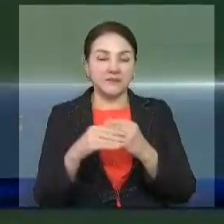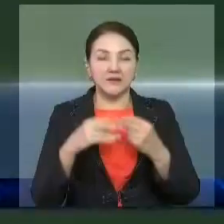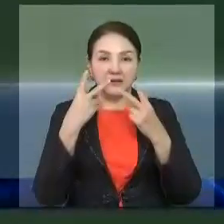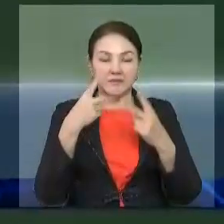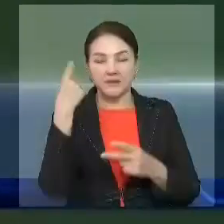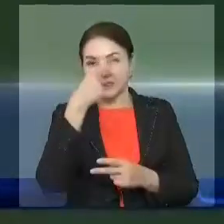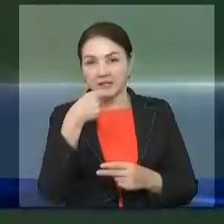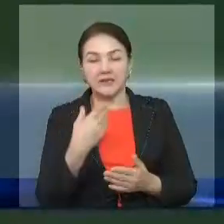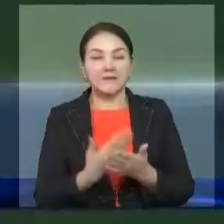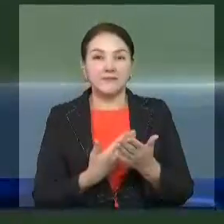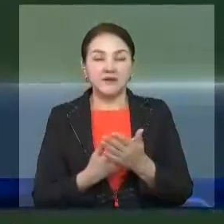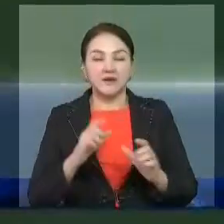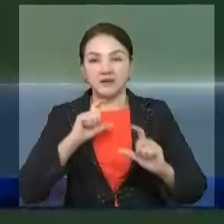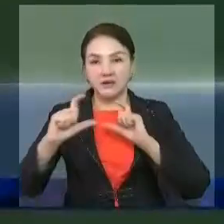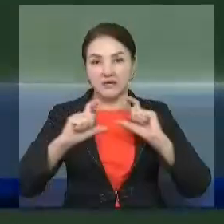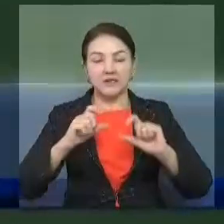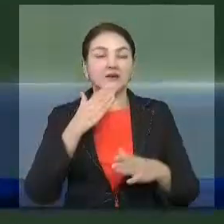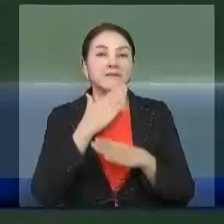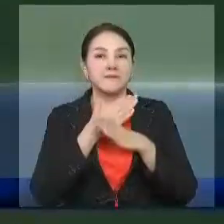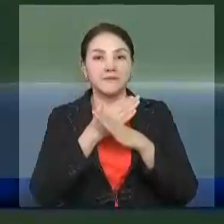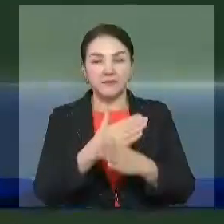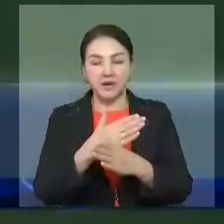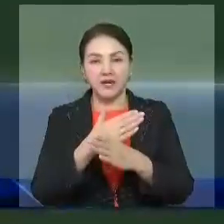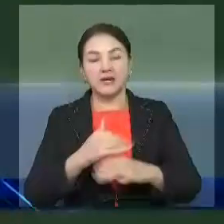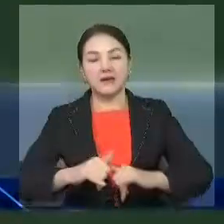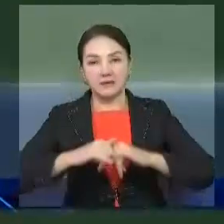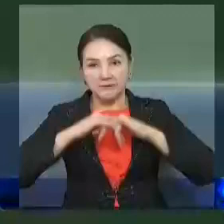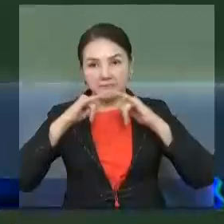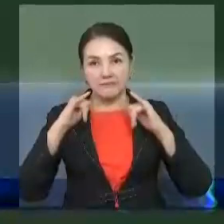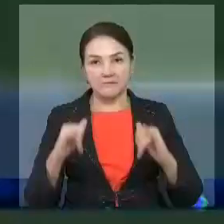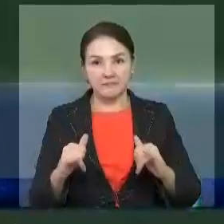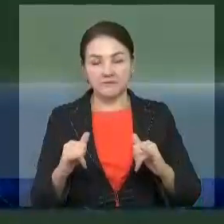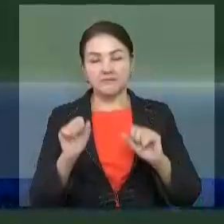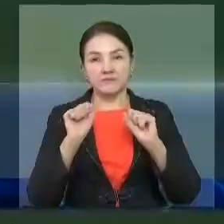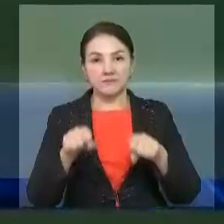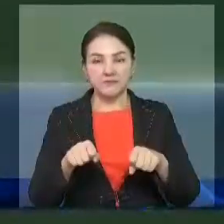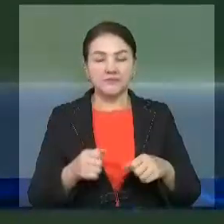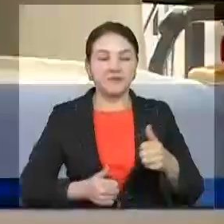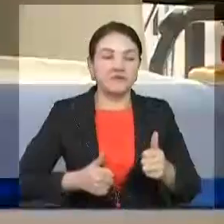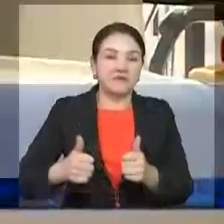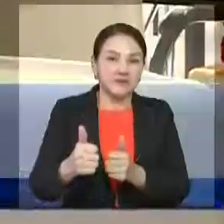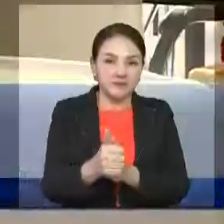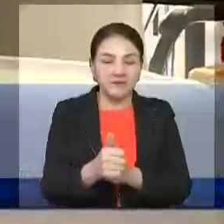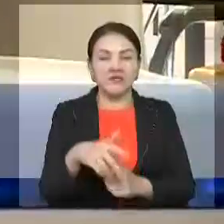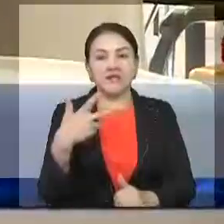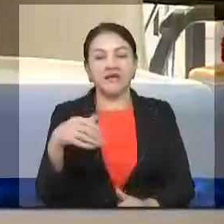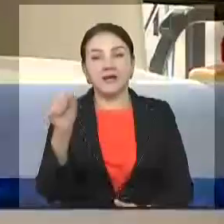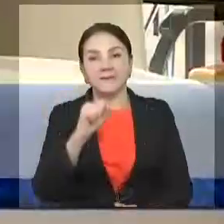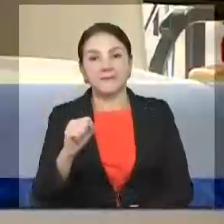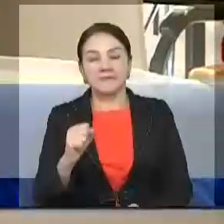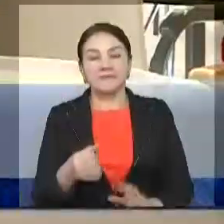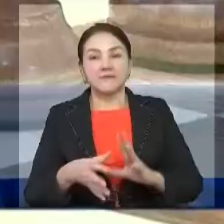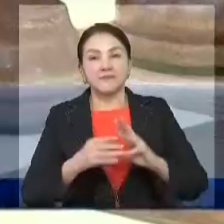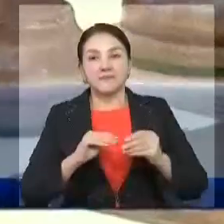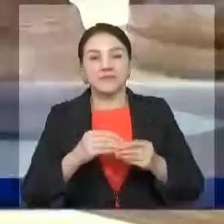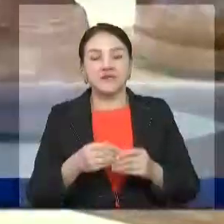личный пример, что шахматы – это помогает, шахматы – это развивает, шахматы – это возможность двигаться вперед. 3 августа по результатам